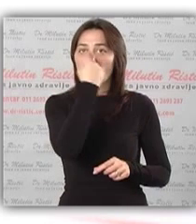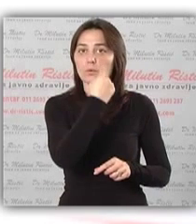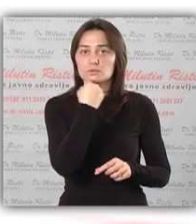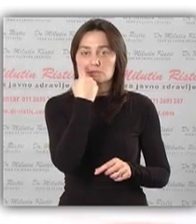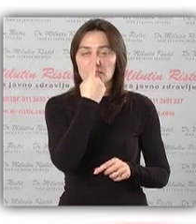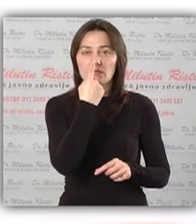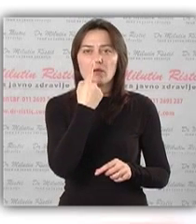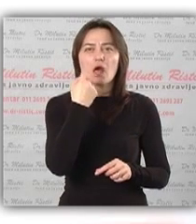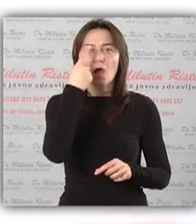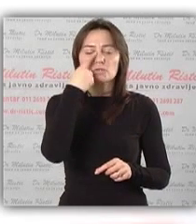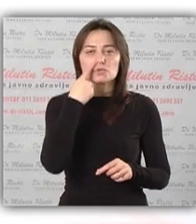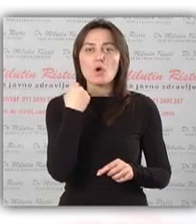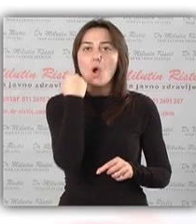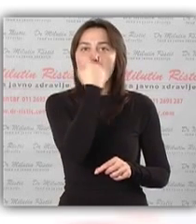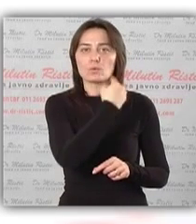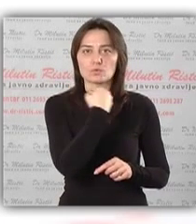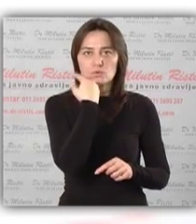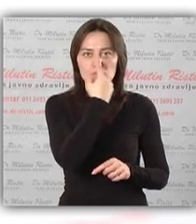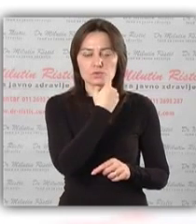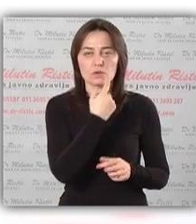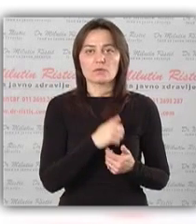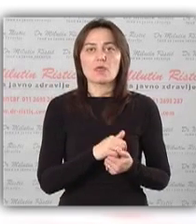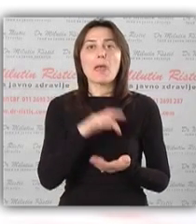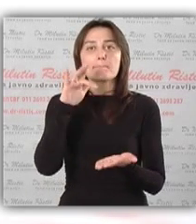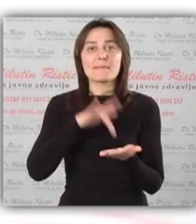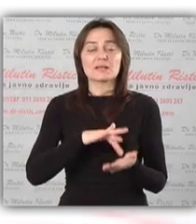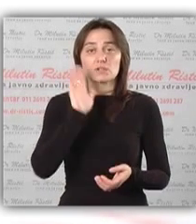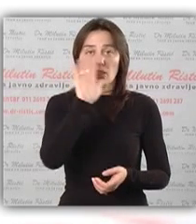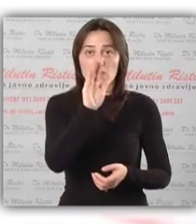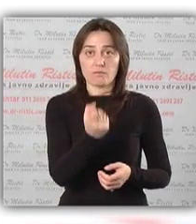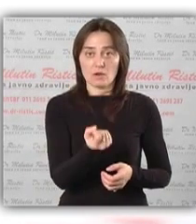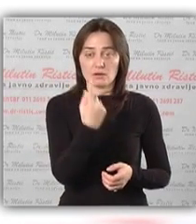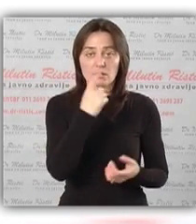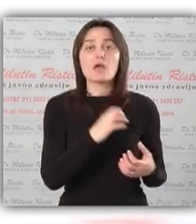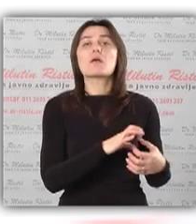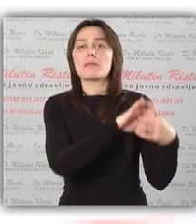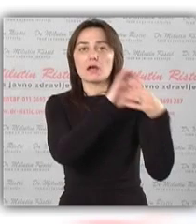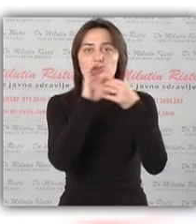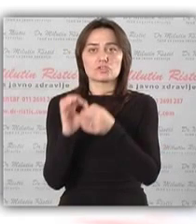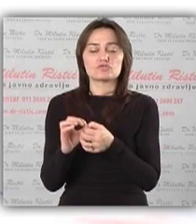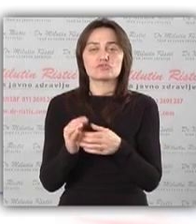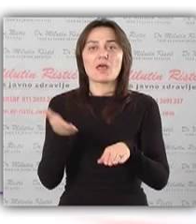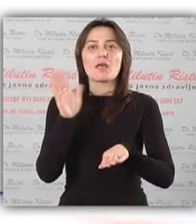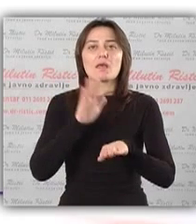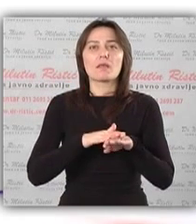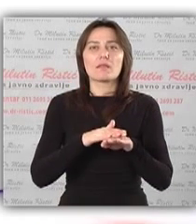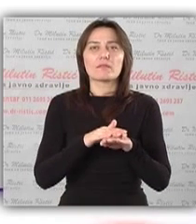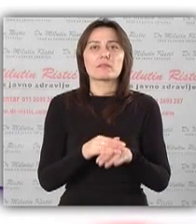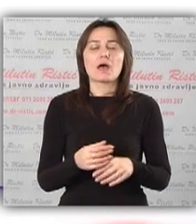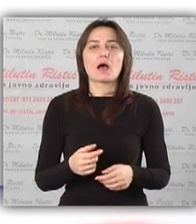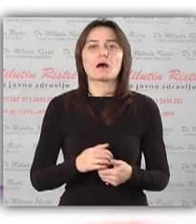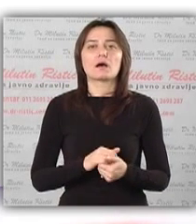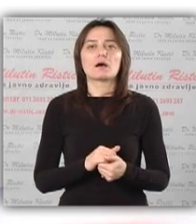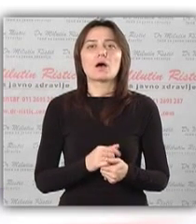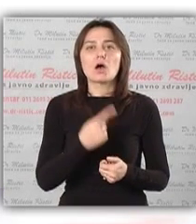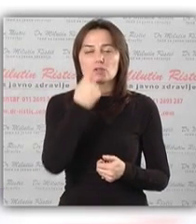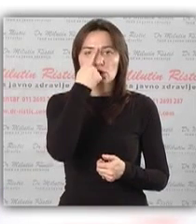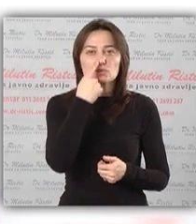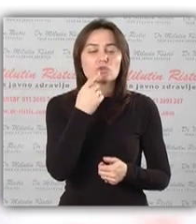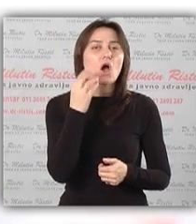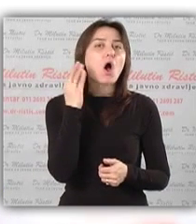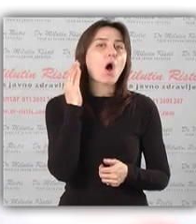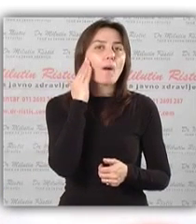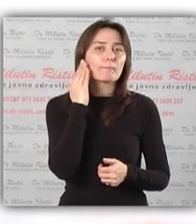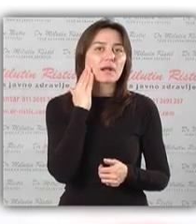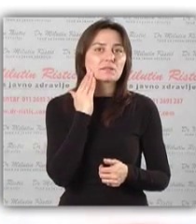nastaju u usnoj duplji i na sluzokoži usne duplje. Mesto njihovog nastanka je najčešće na